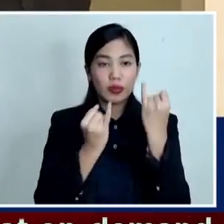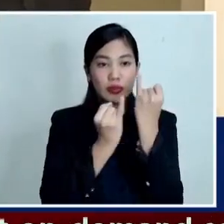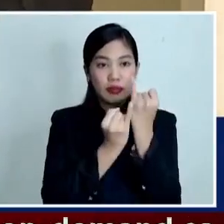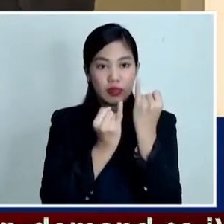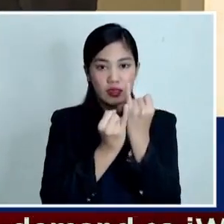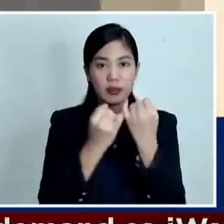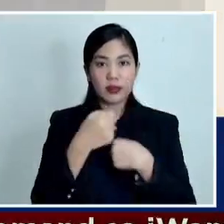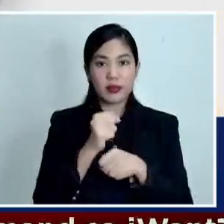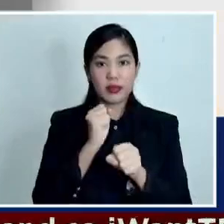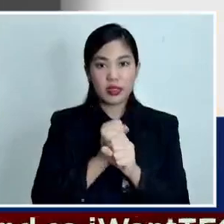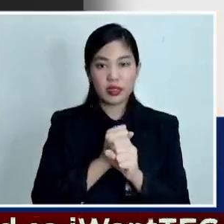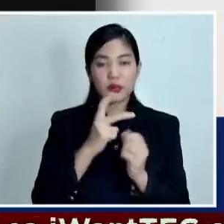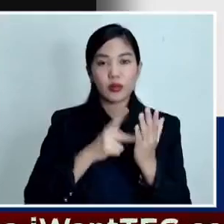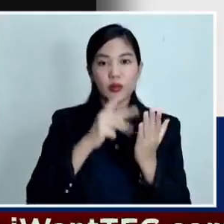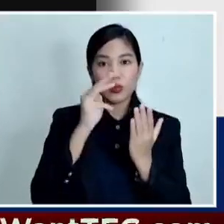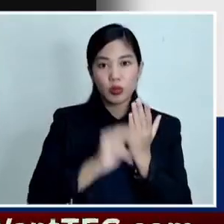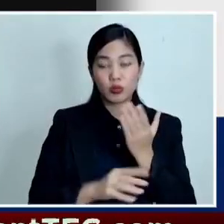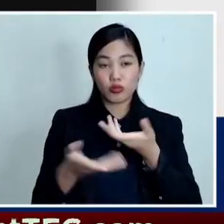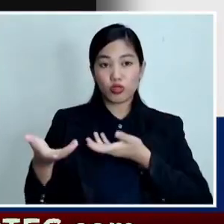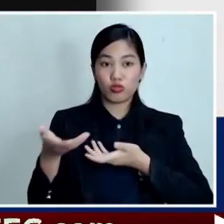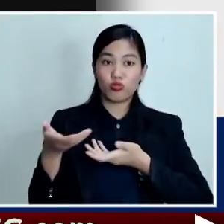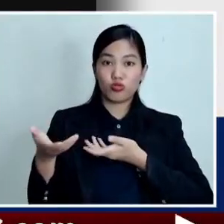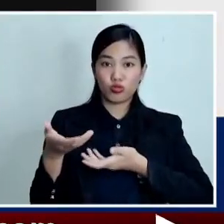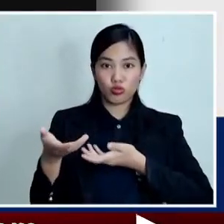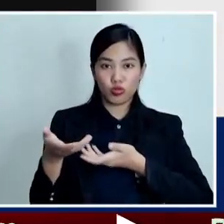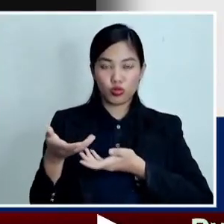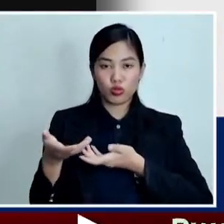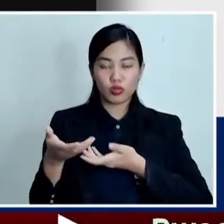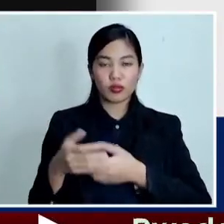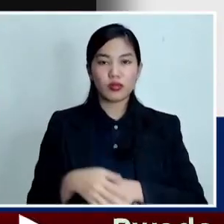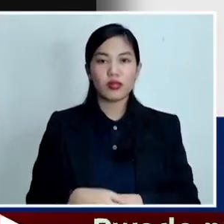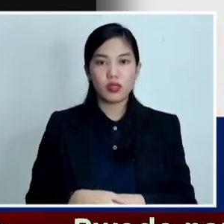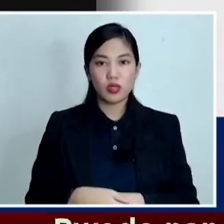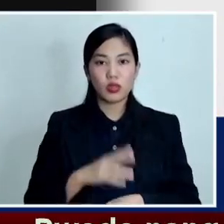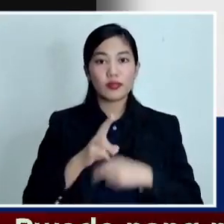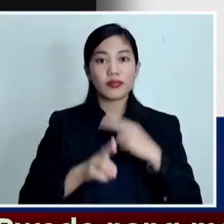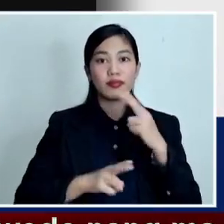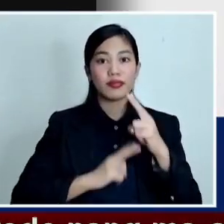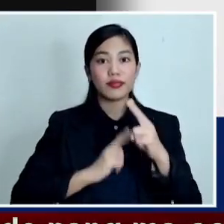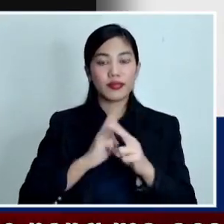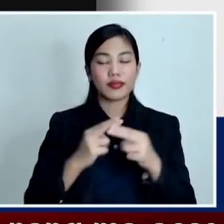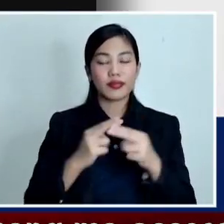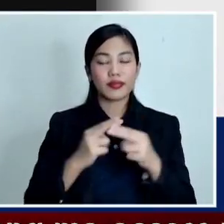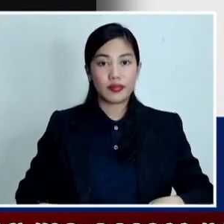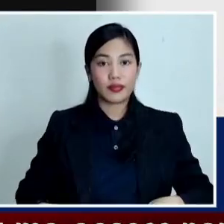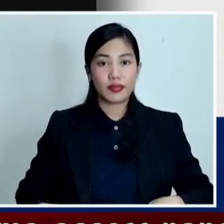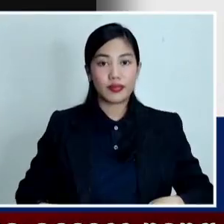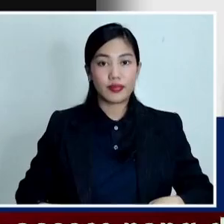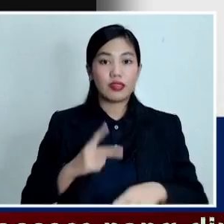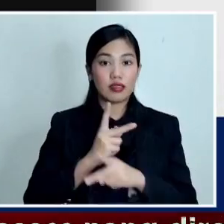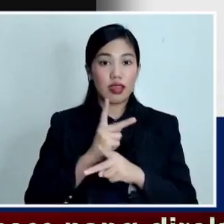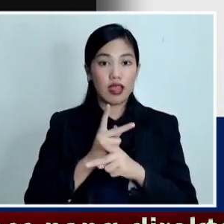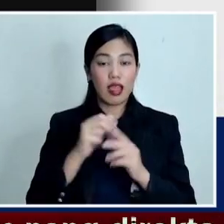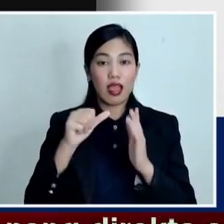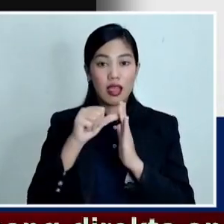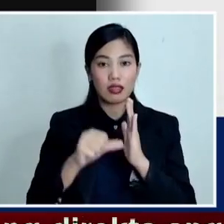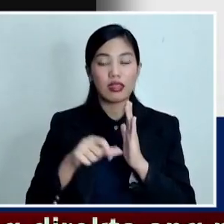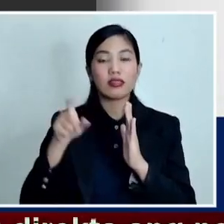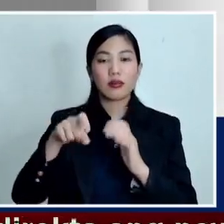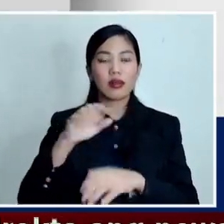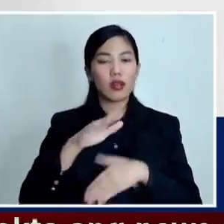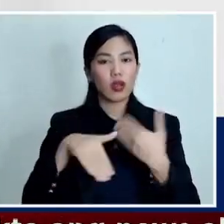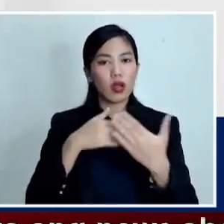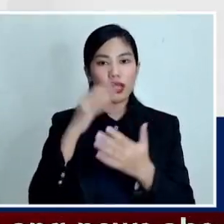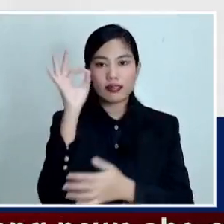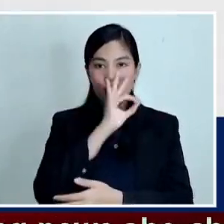o konsulta. Sa ilalim ng Universal Health Care Act, dapat mabigyan ng access ang bawat Pilipino sa primary health